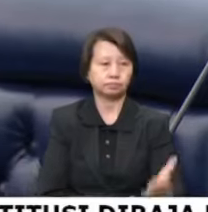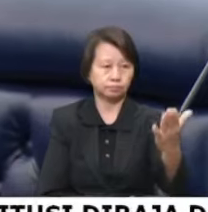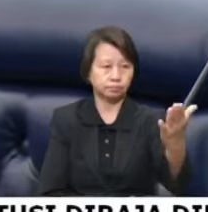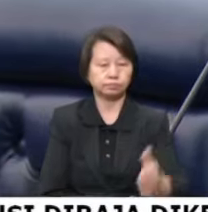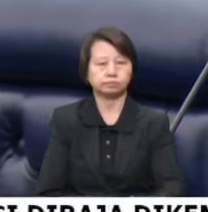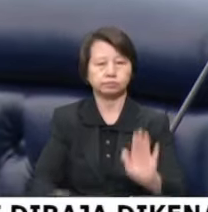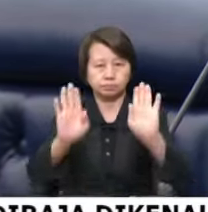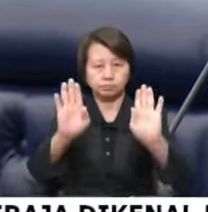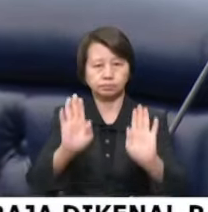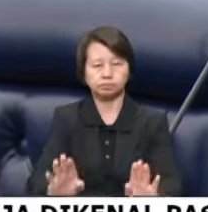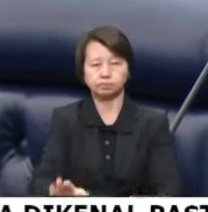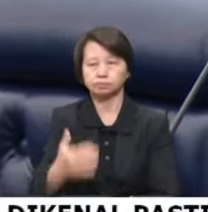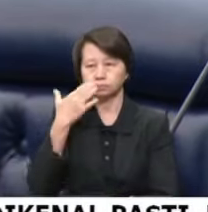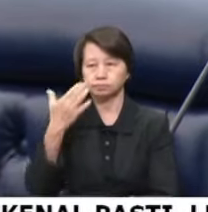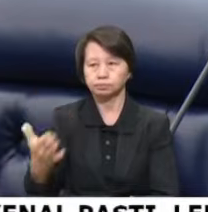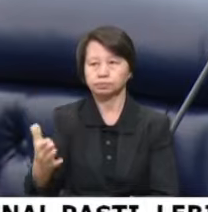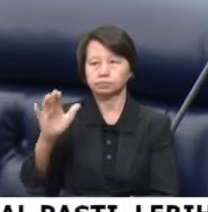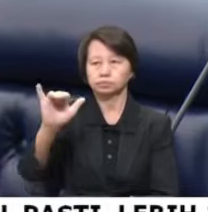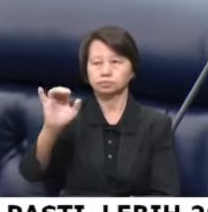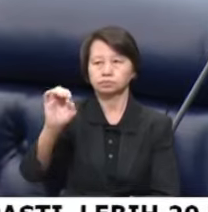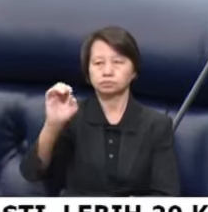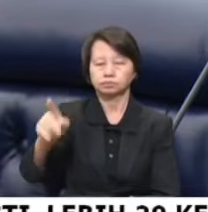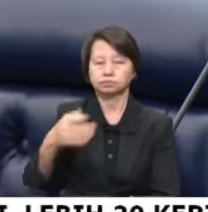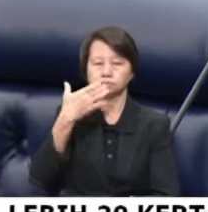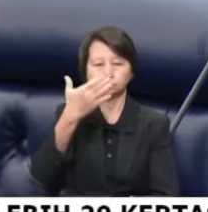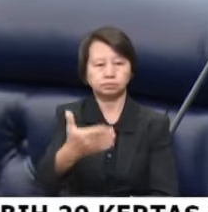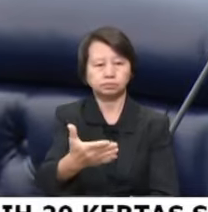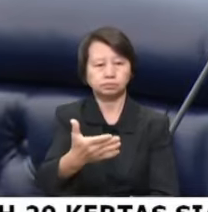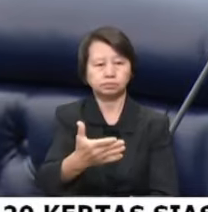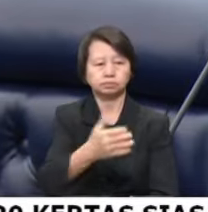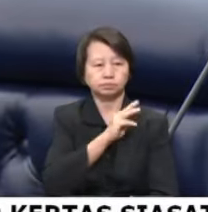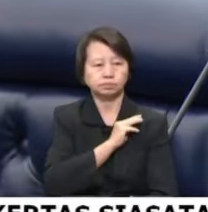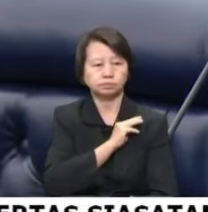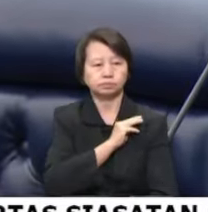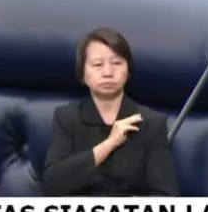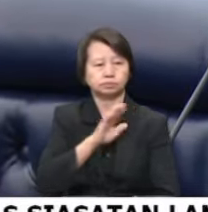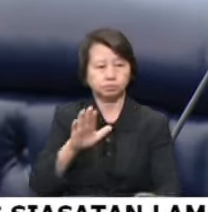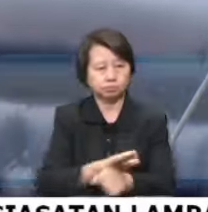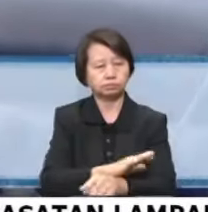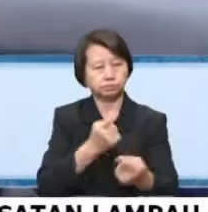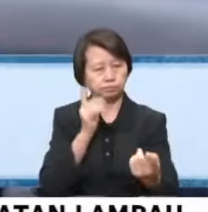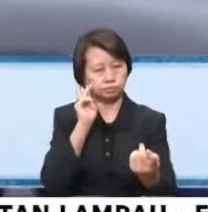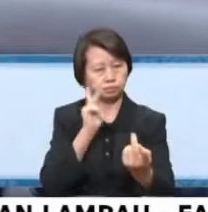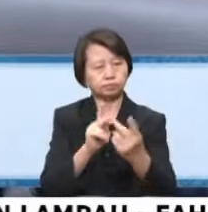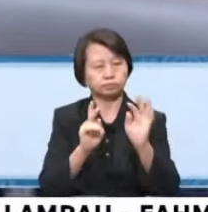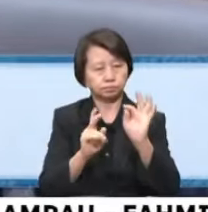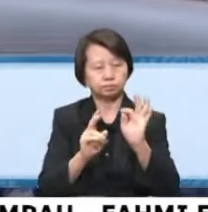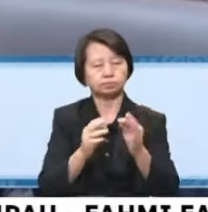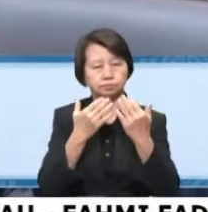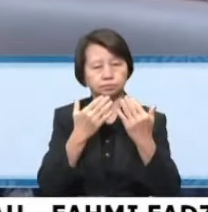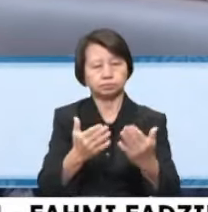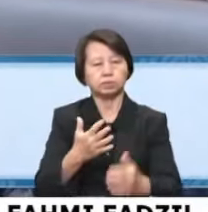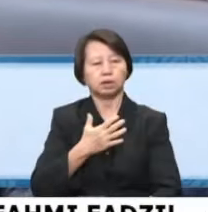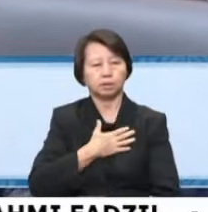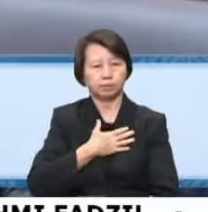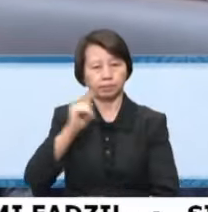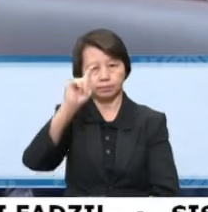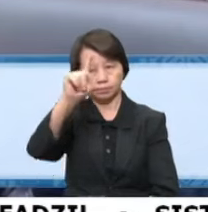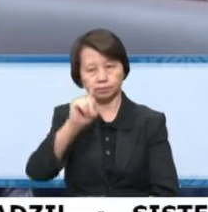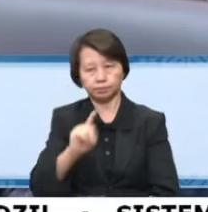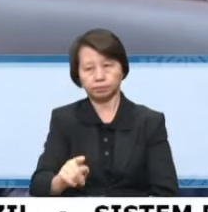Terima kasih Yang Amat Berhormat Timbalan Perdana Menteri atas jawapan yang saya fikir cukup komprehensif. Untuk soalan susulan saya,